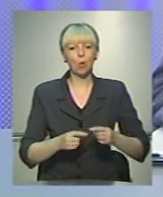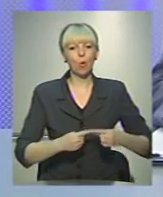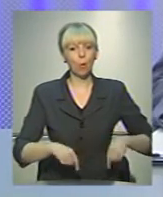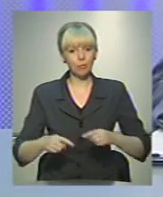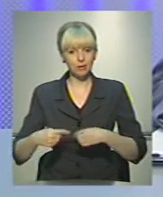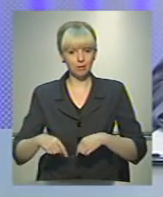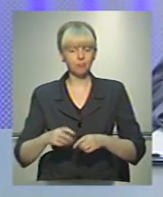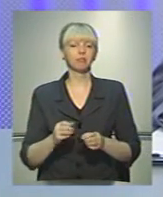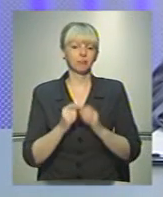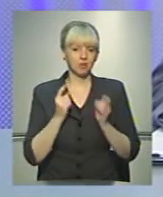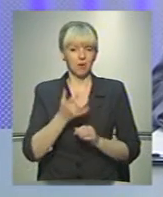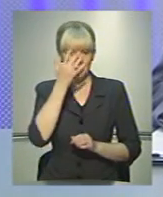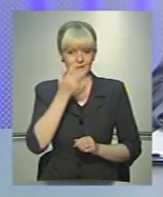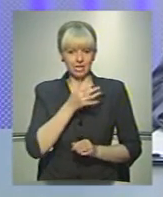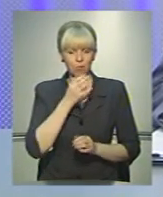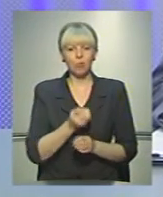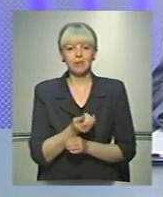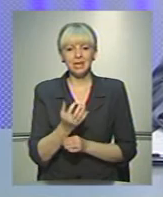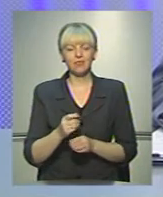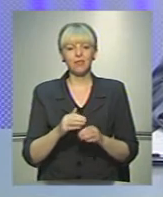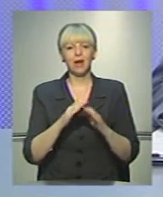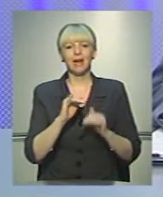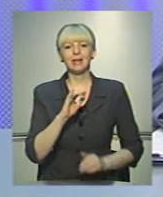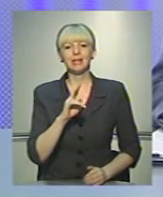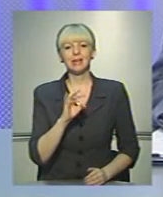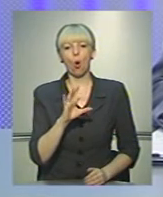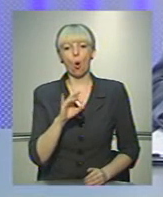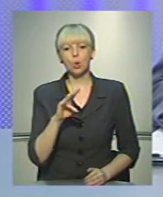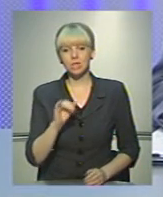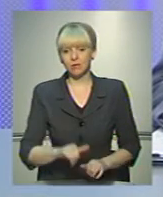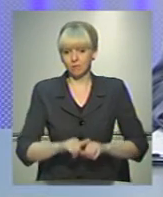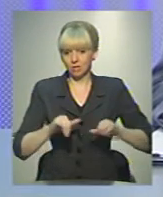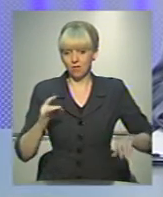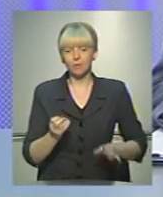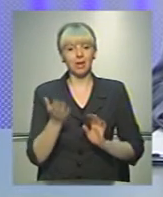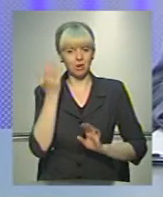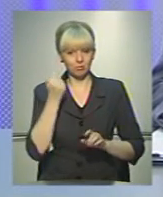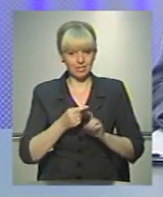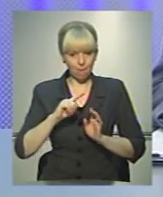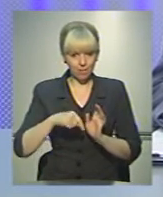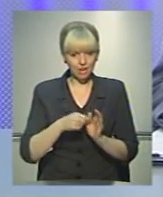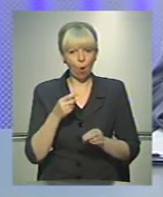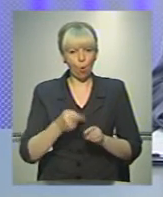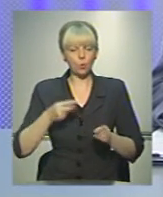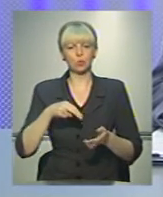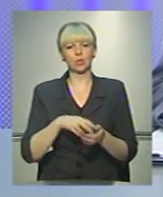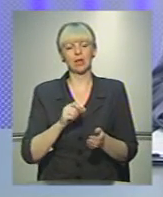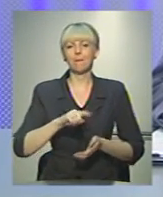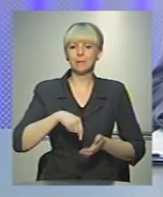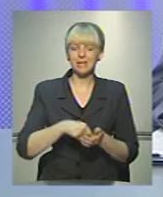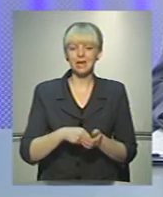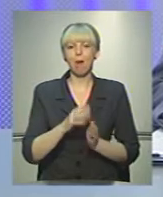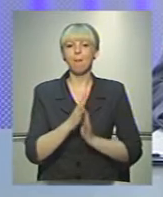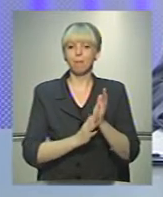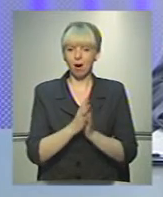об'єктів. Зазвичай в літню пору кількість кіосків зростає в рази. Проте, якщо раніше це питання гостро стояло для міських